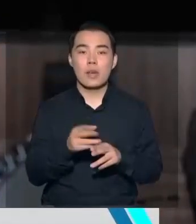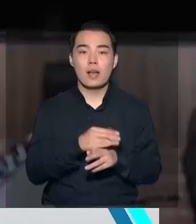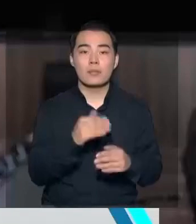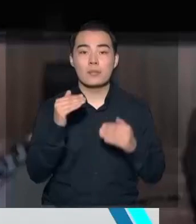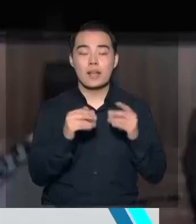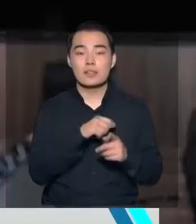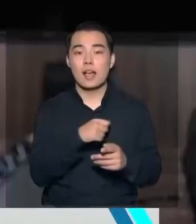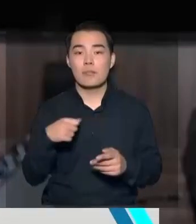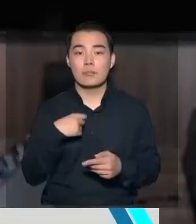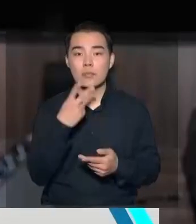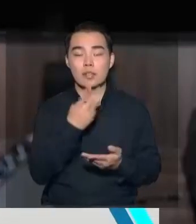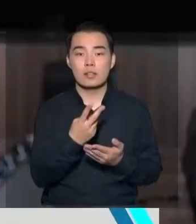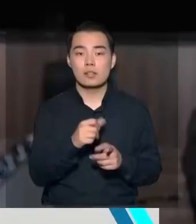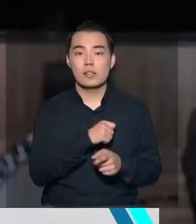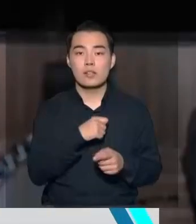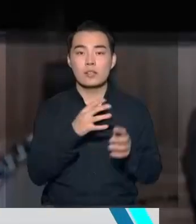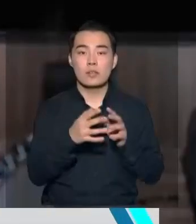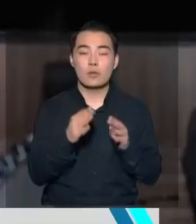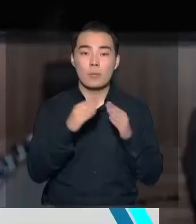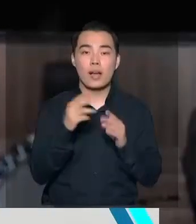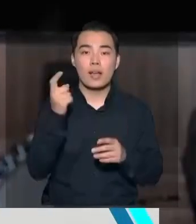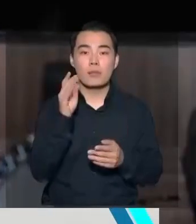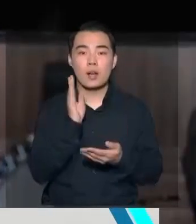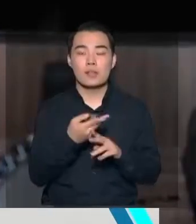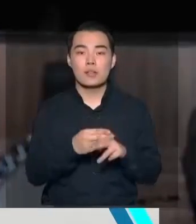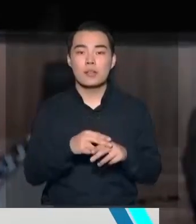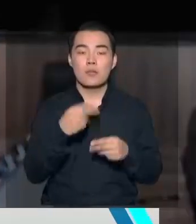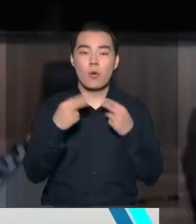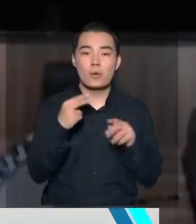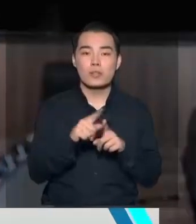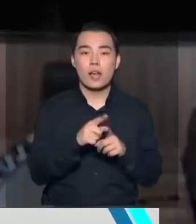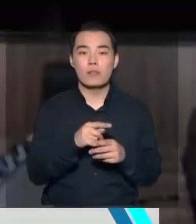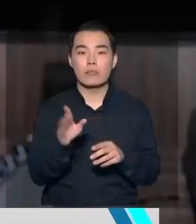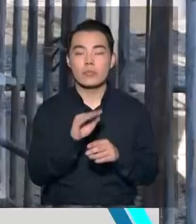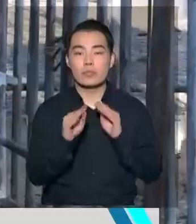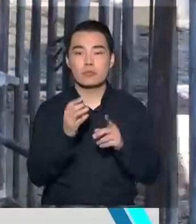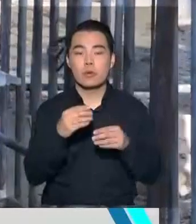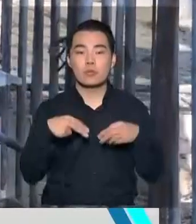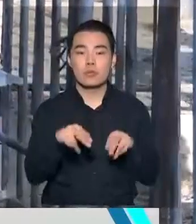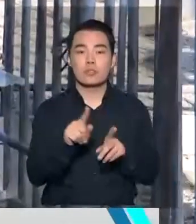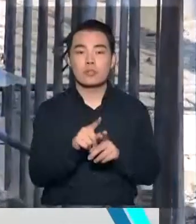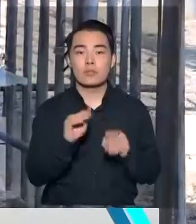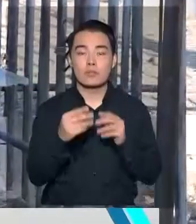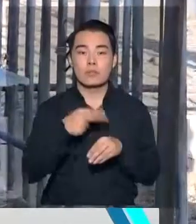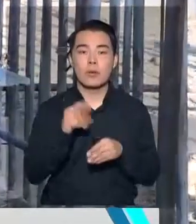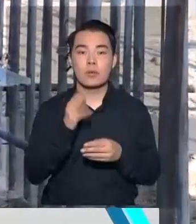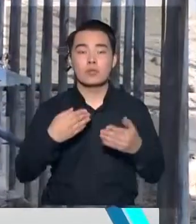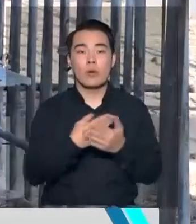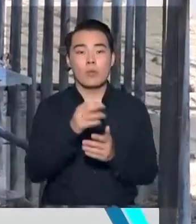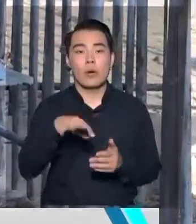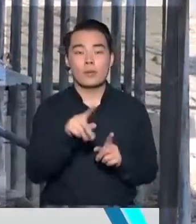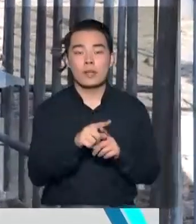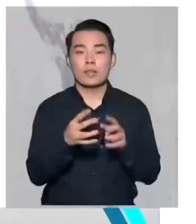приоритет пока егін шаруашылыққа беруге. Мына көкөніспен айналысатын шаруашылықтарға беруге. Жасыратыны жоқ, жаңа облыста